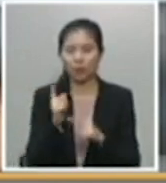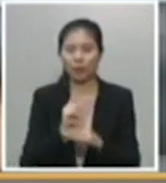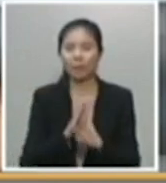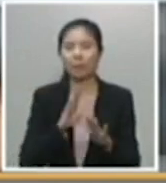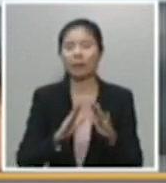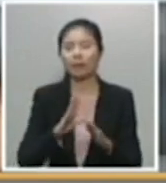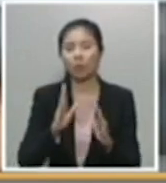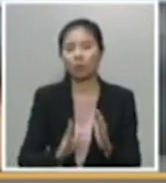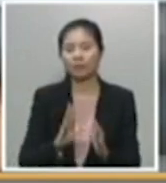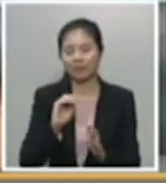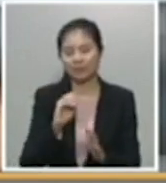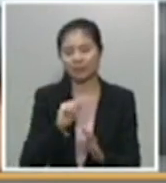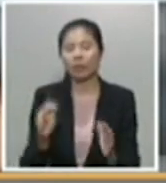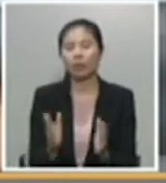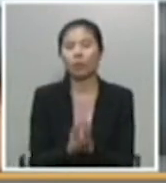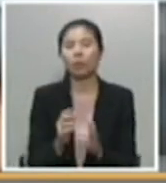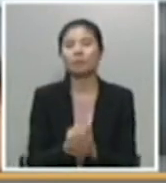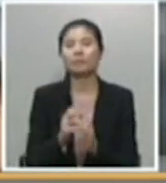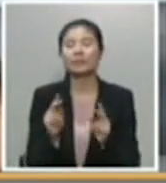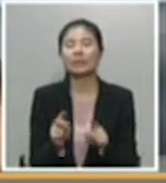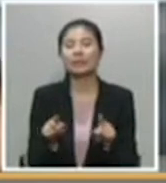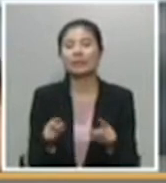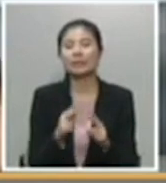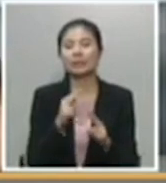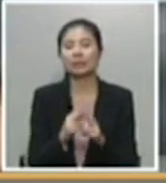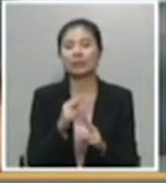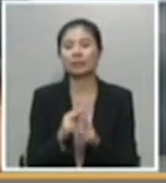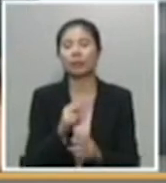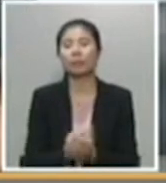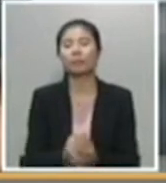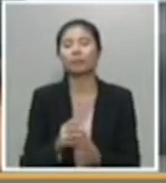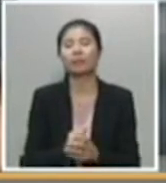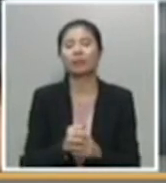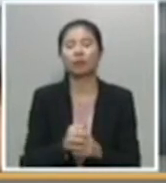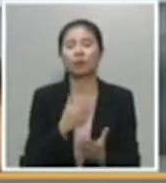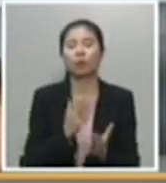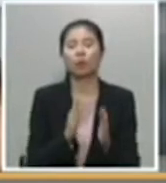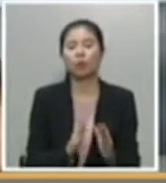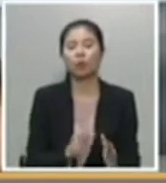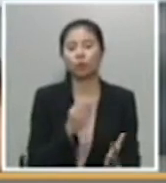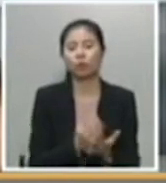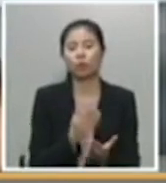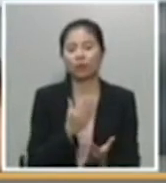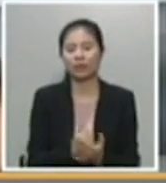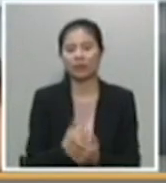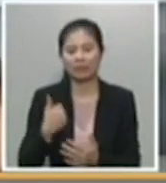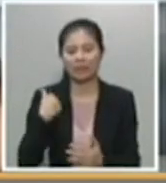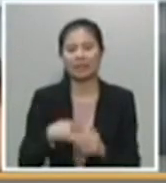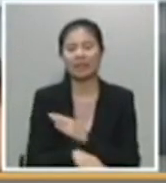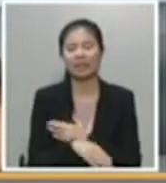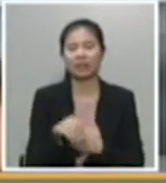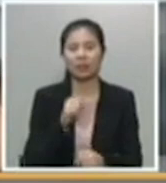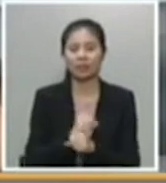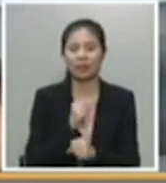คนนี้ไม่รวมไม่มีรายชื่ออภิมหาเศรษฐีที่เสียชีวิตไปในช่วงนั้นคือพูดง่ายๆใครรวยจริงหนีได้